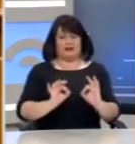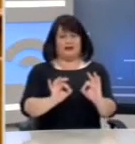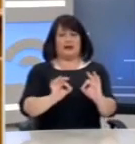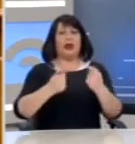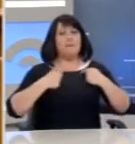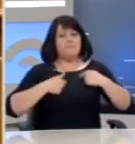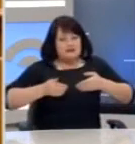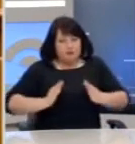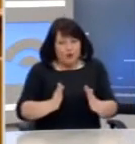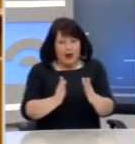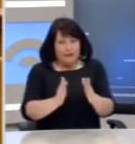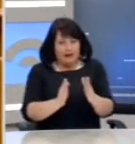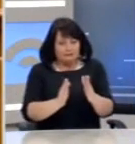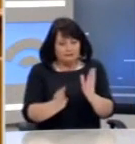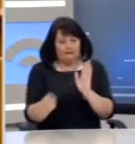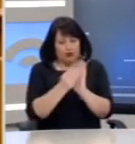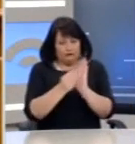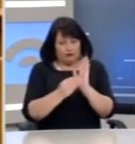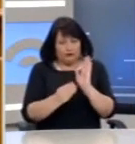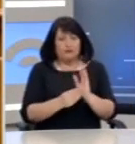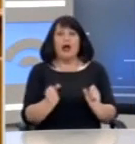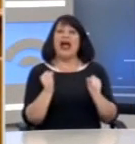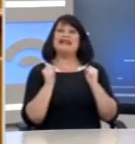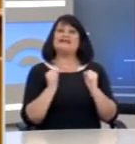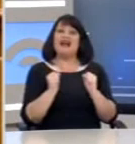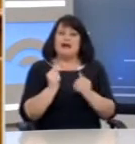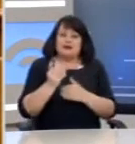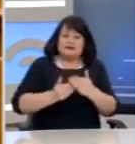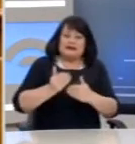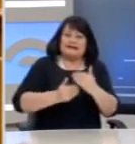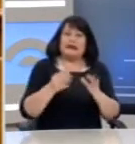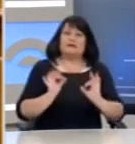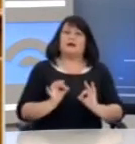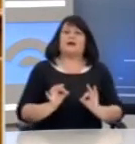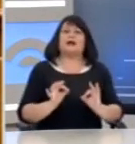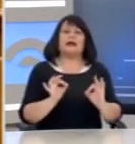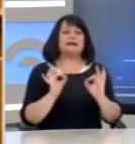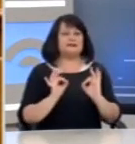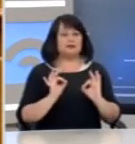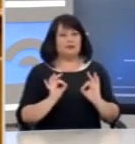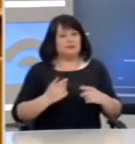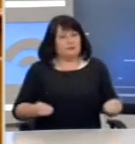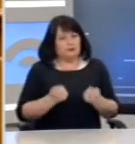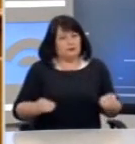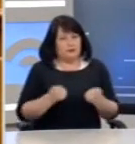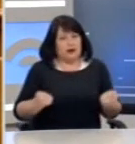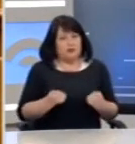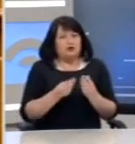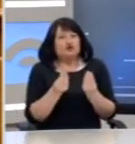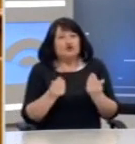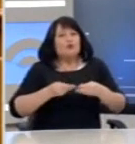προχωράμε λοιπόν στις παρεμβάσεις αυτές με ασφάλεια, με συνέπεια, τις υλοποιούμε, αλλά τις υλοποιούμε με